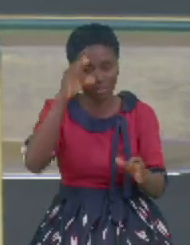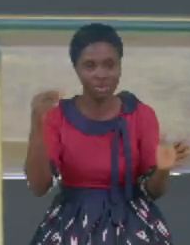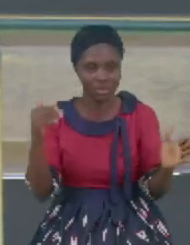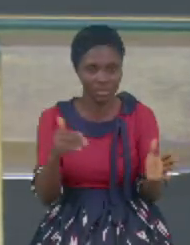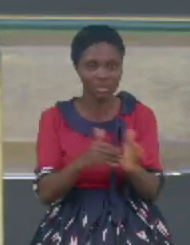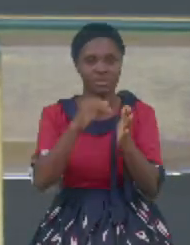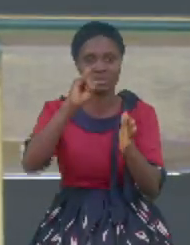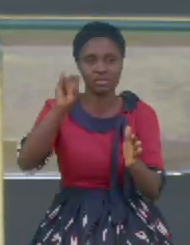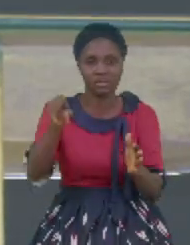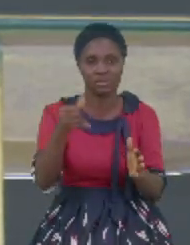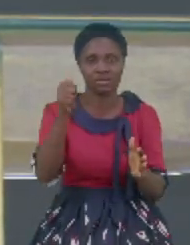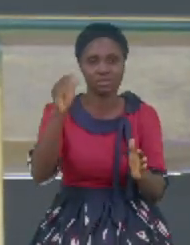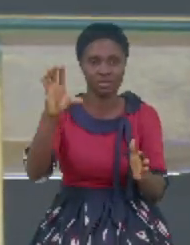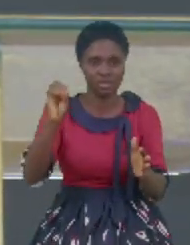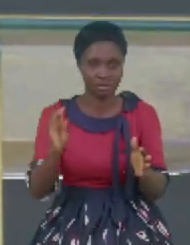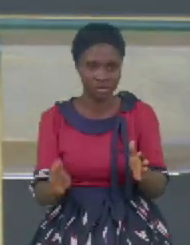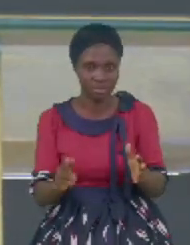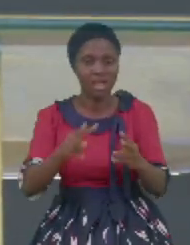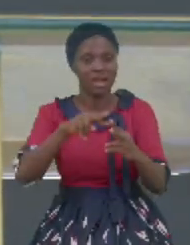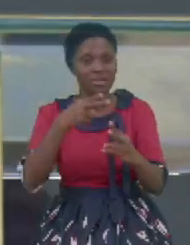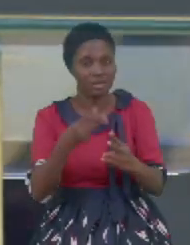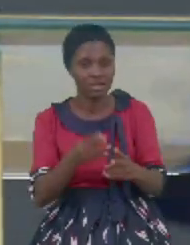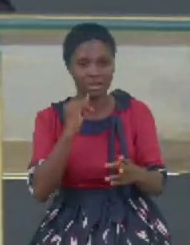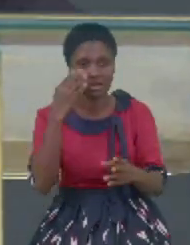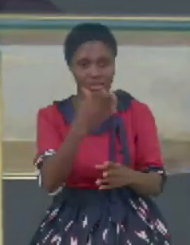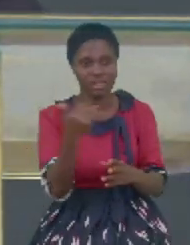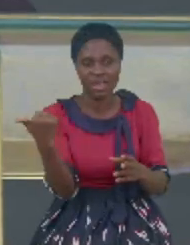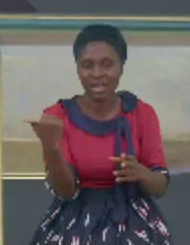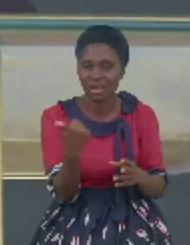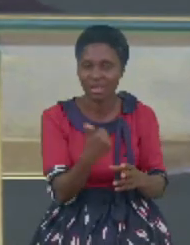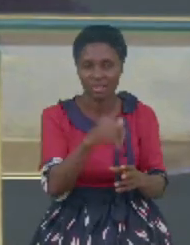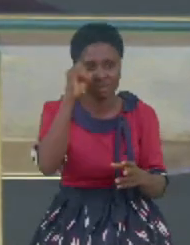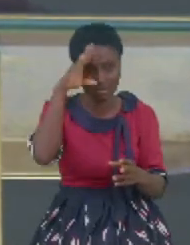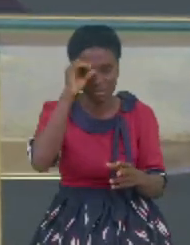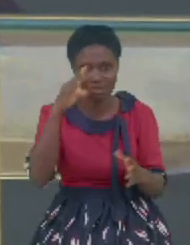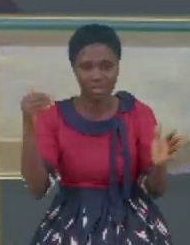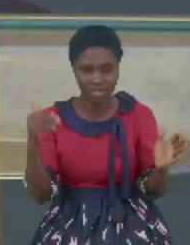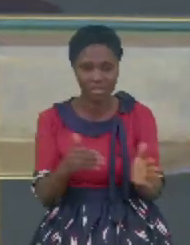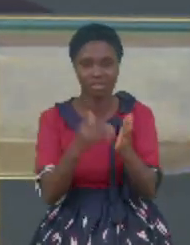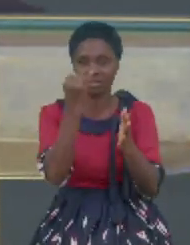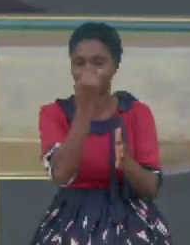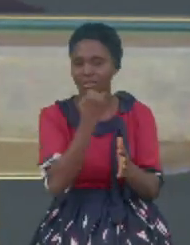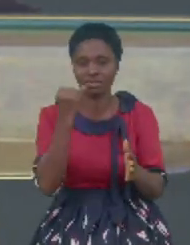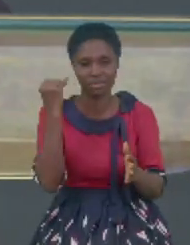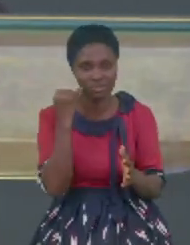L'enchantement ne peut rien contre Jacob, ni la divination contre Israël.